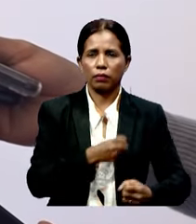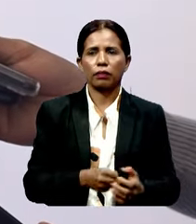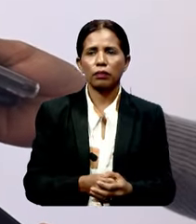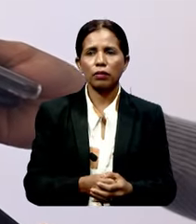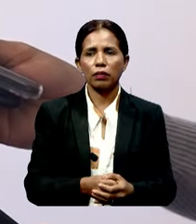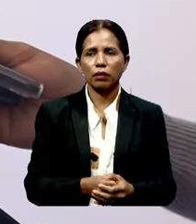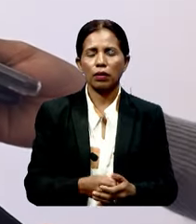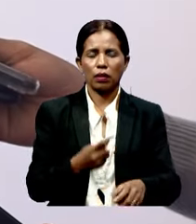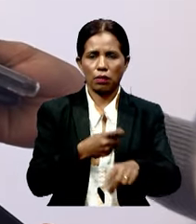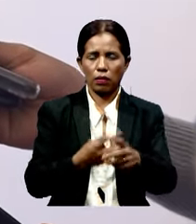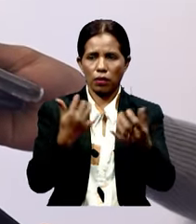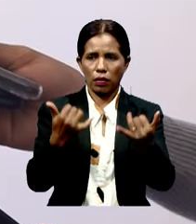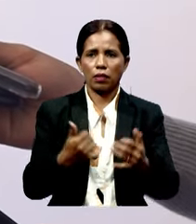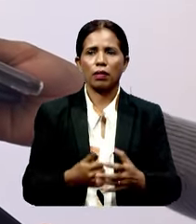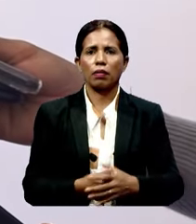Lasciamo che non è